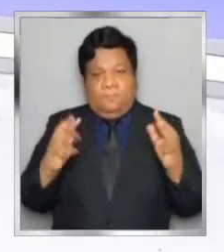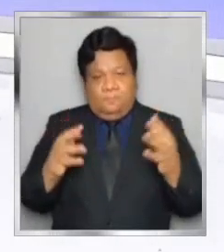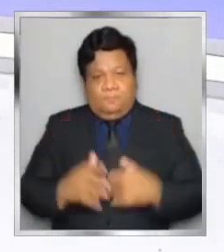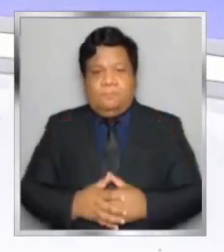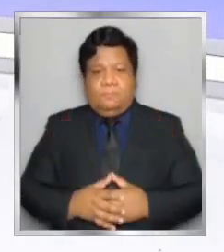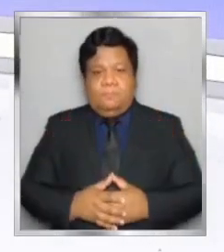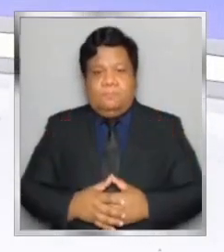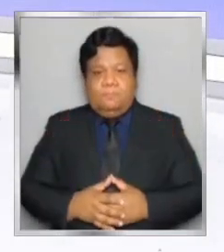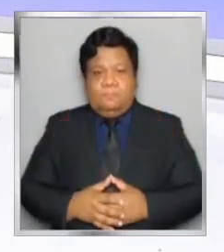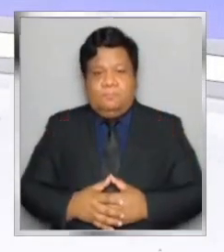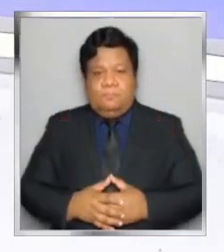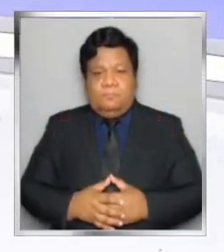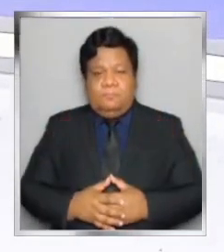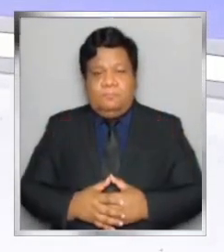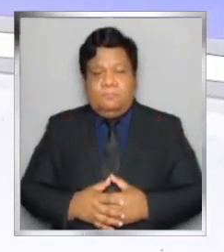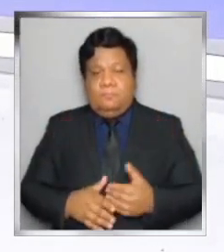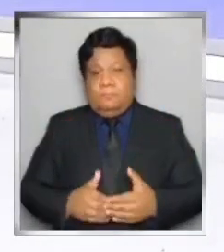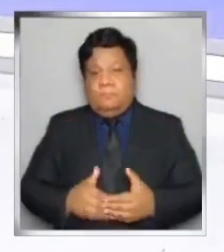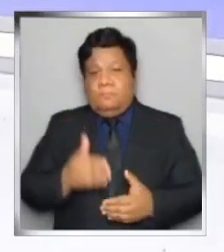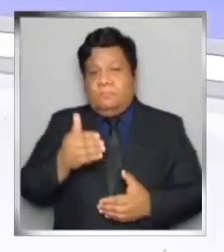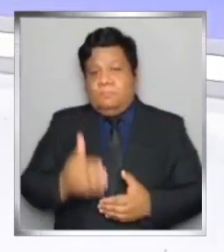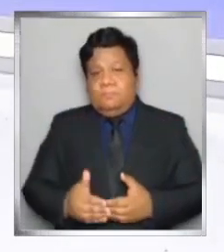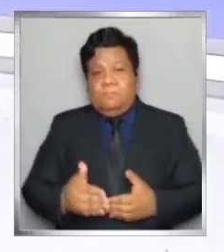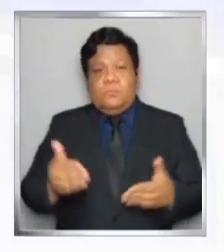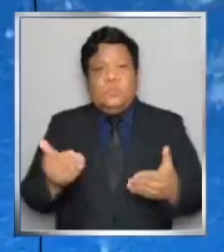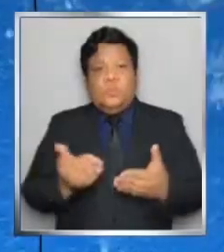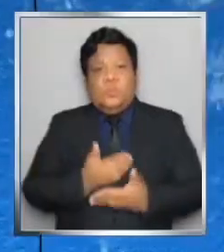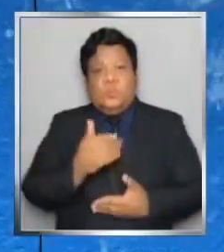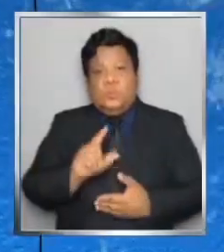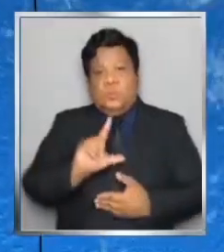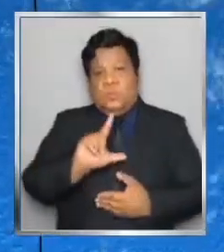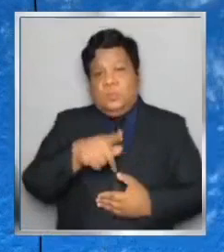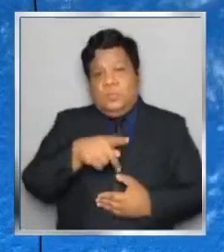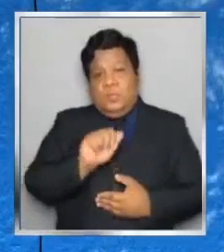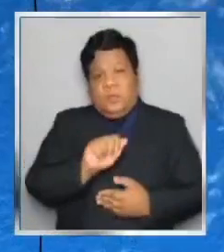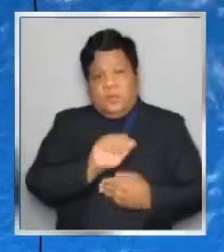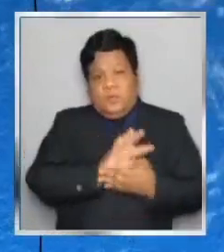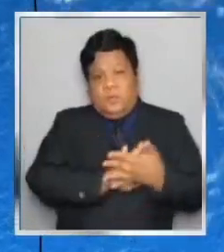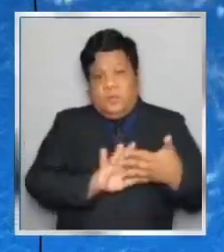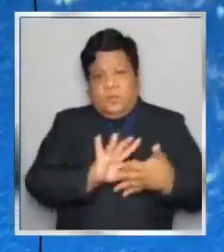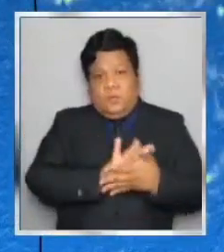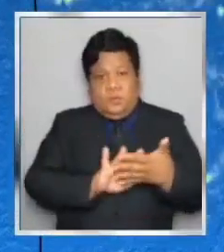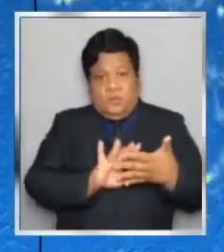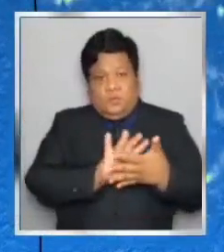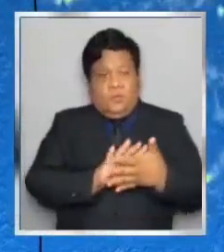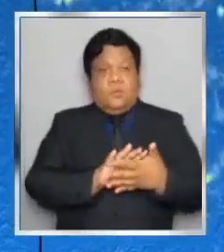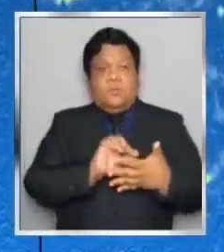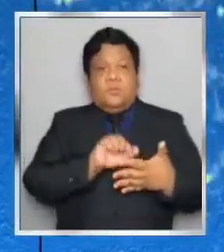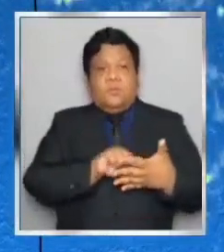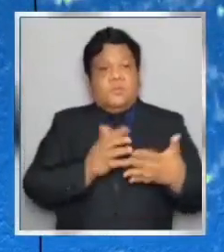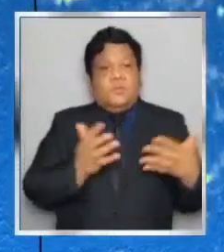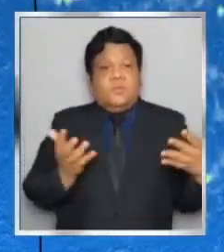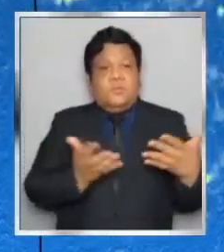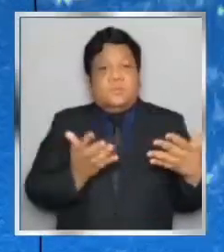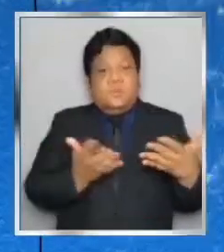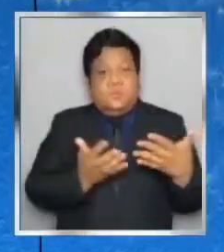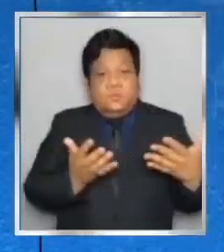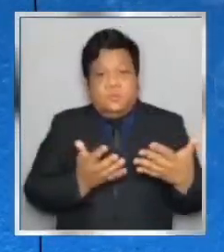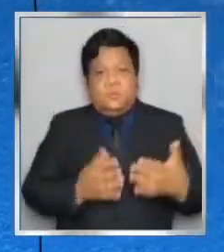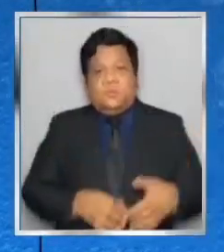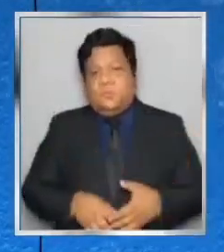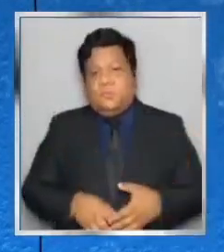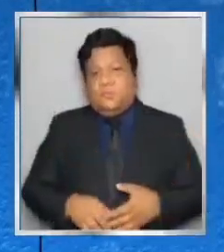May bagong low pressure area na nasa Pacific Ocean. Namataan po yan ang pag-asa, 1,430 kilometers silangan ng Central